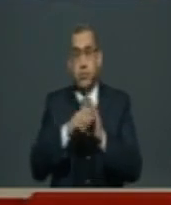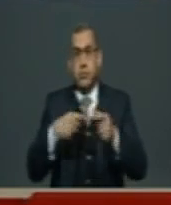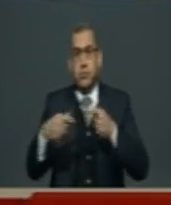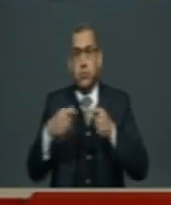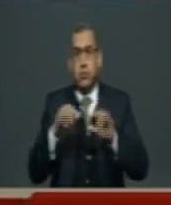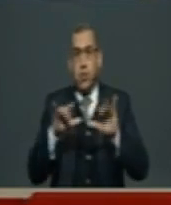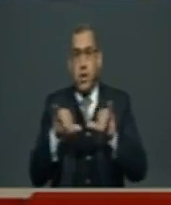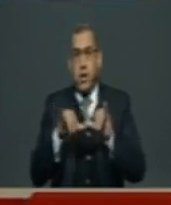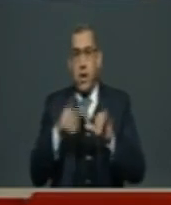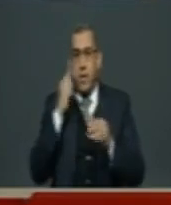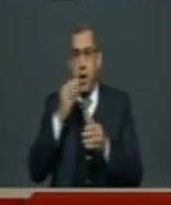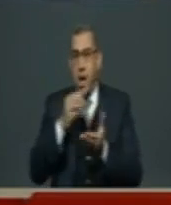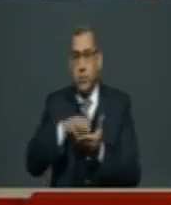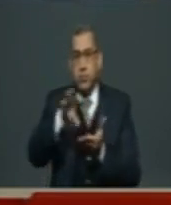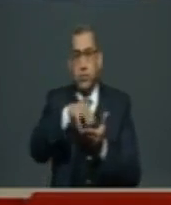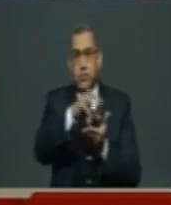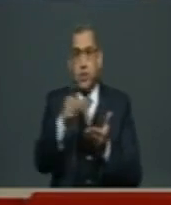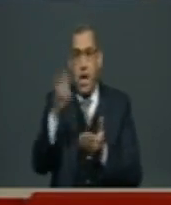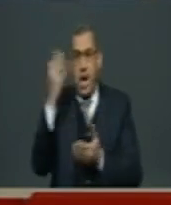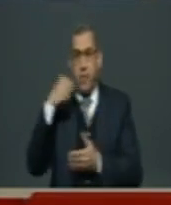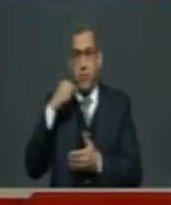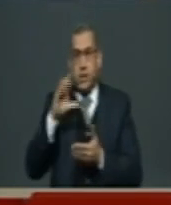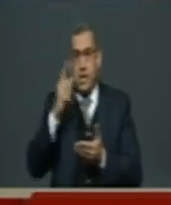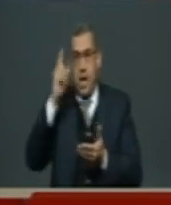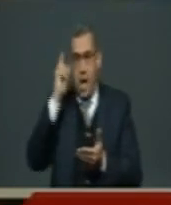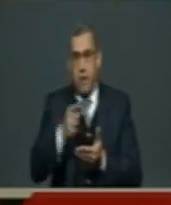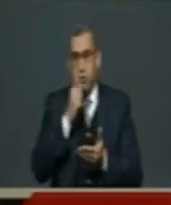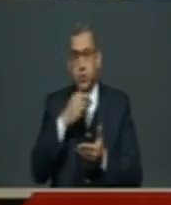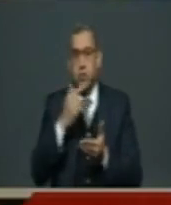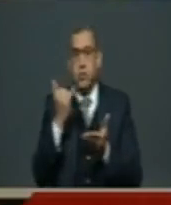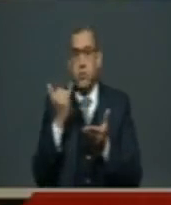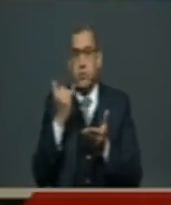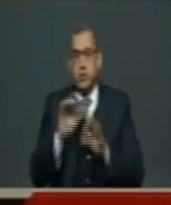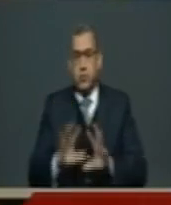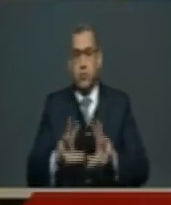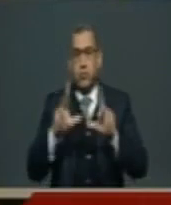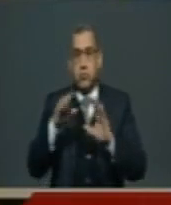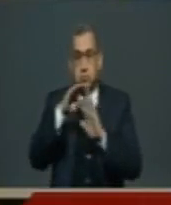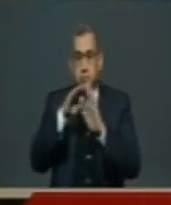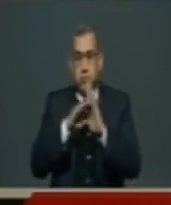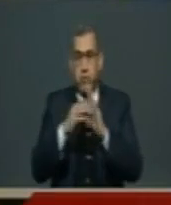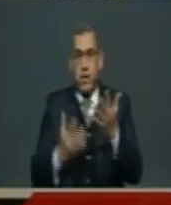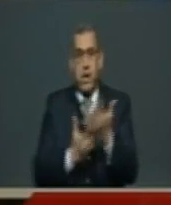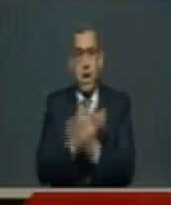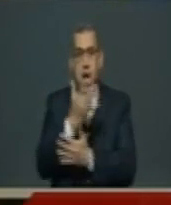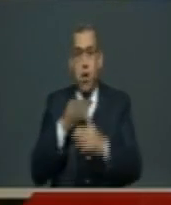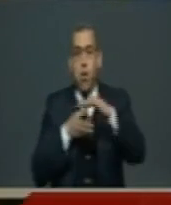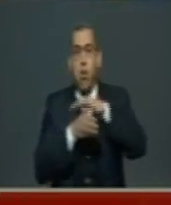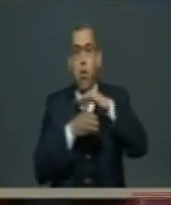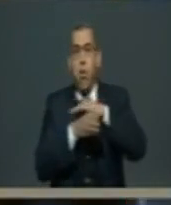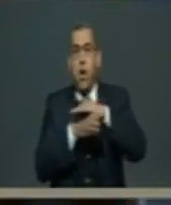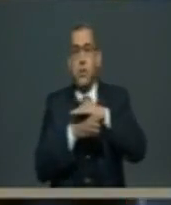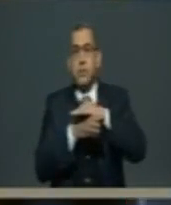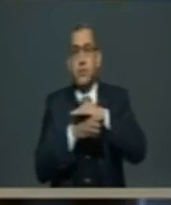التوزيع، فسيادتكم اعتمدتم تطوير منظومة التجارة الداخلية برضو